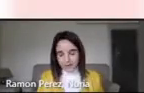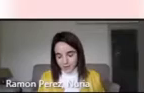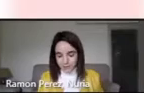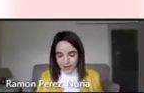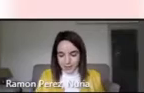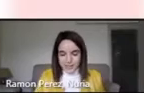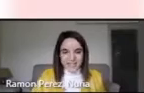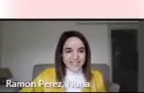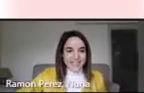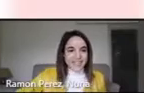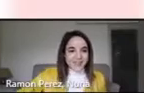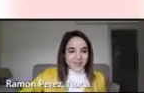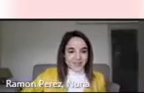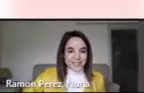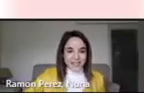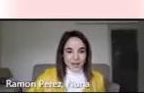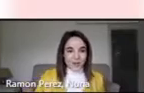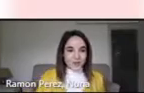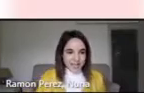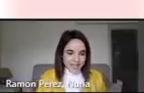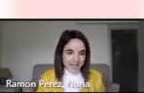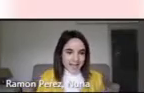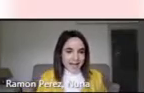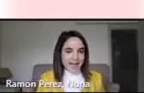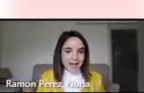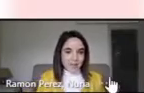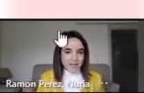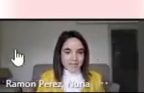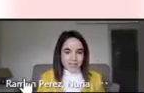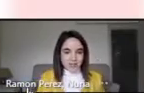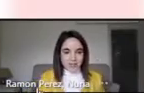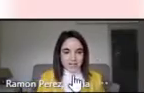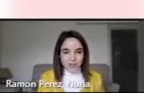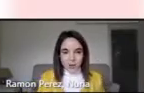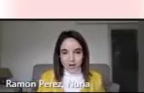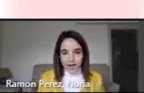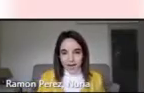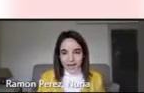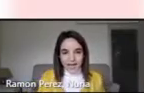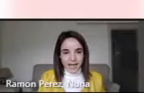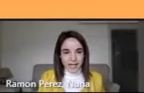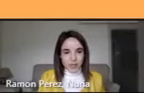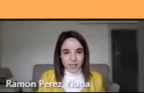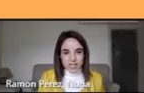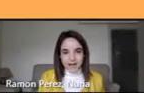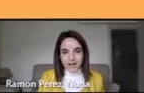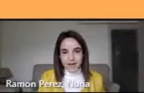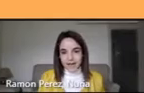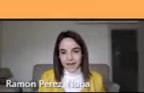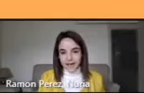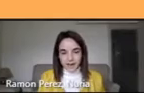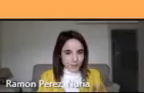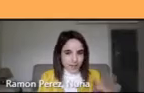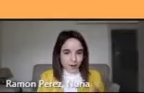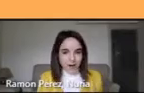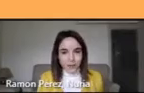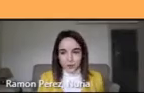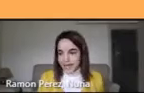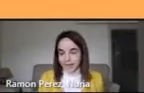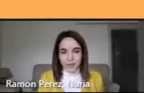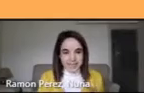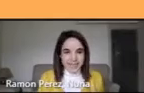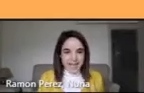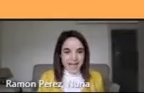presentació. Farem així. Doncs, com us deia, la presentació gira entorn a aquest dossier. Aquí veieu